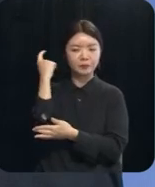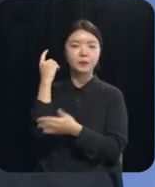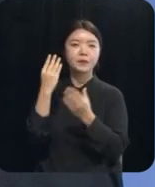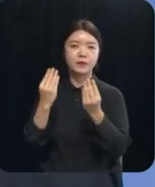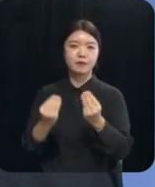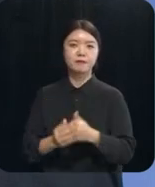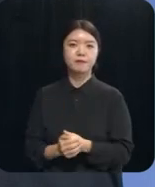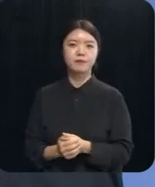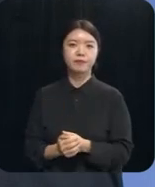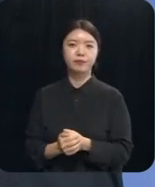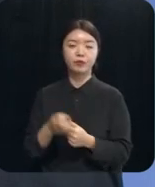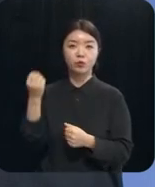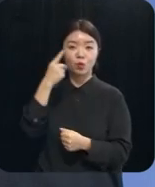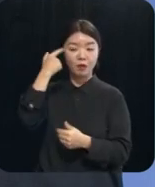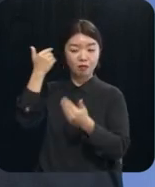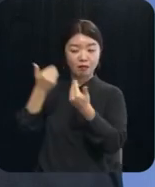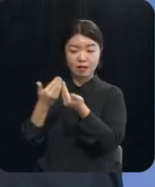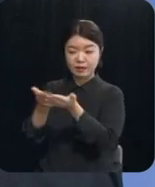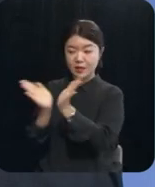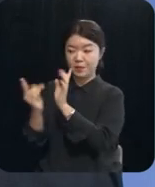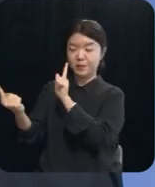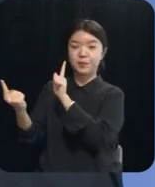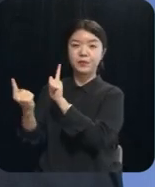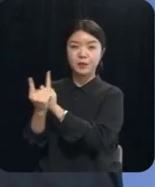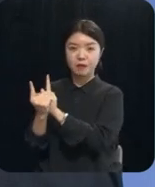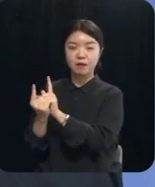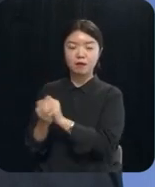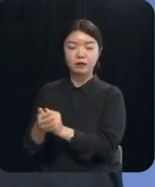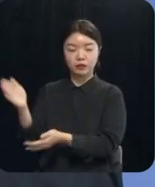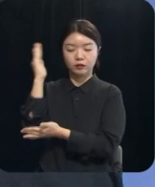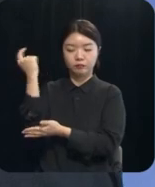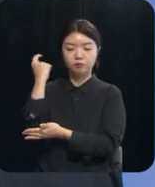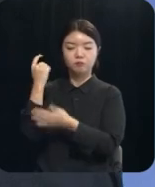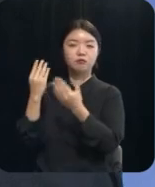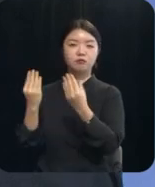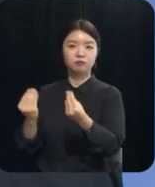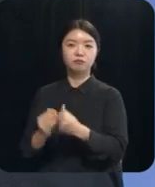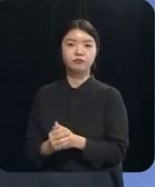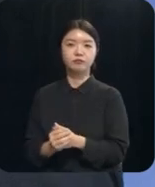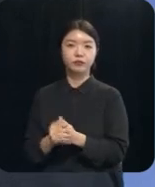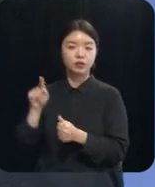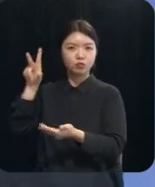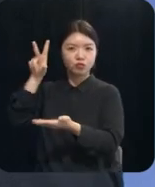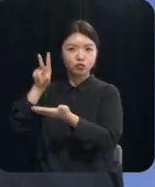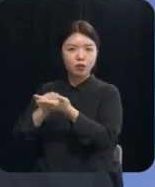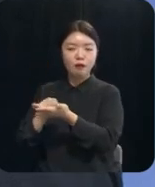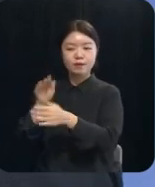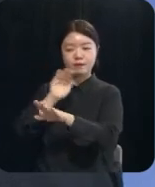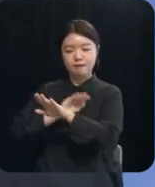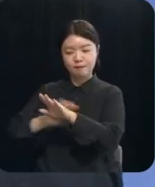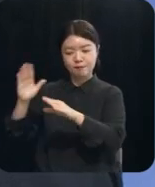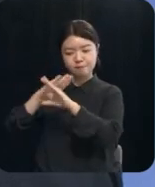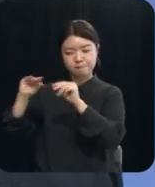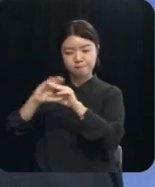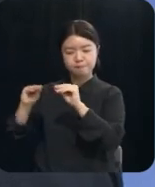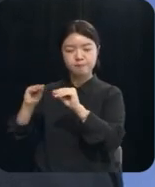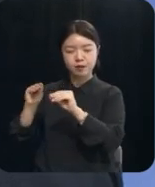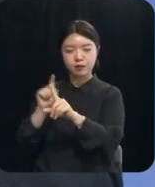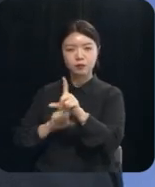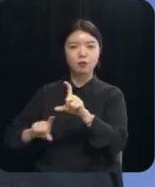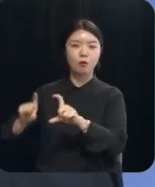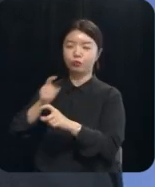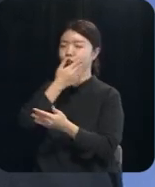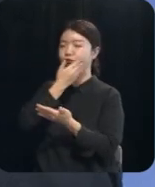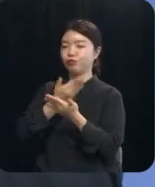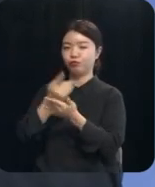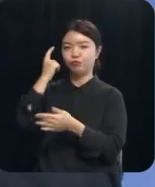들었습니다. 또 반대단체도 찾아가서 만났고 이야기를 들었습니다. 이 문제를 슬기롭게 해결하는 것이 무엇보다